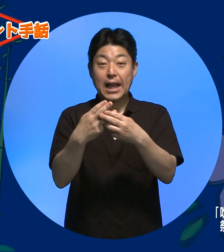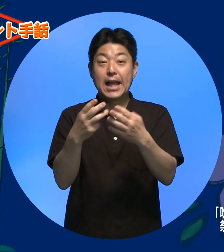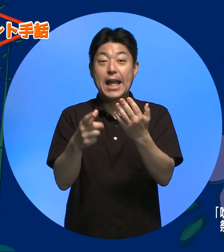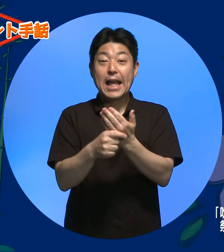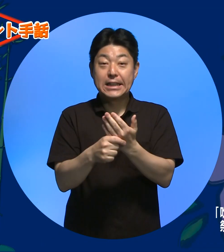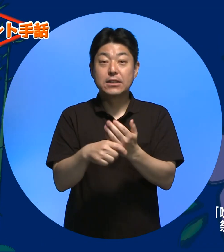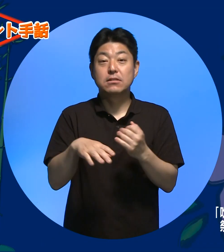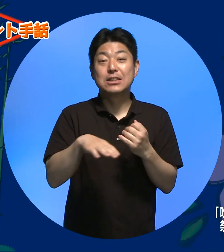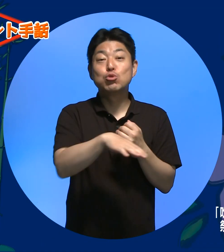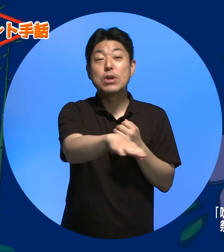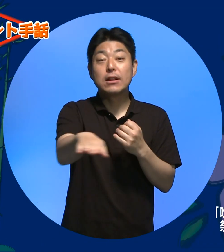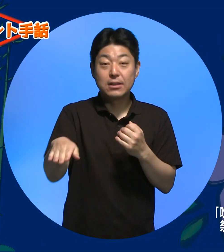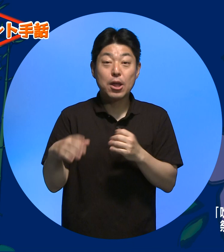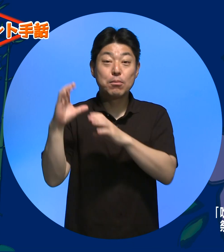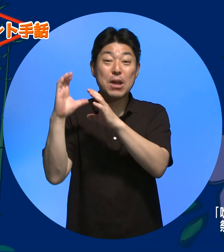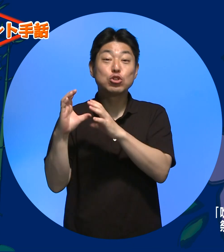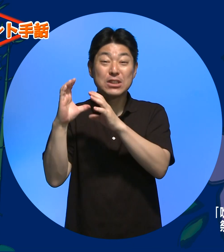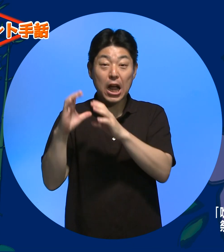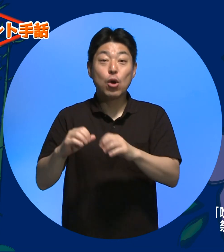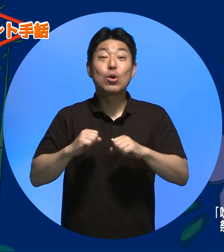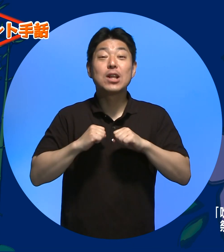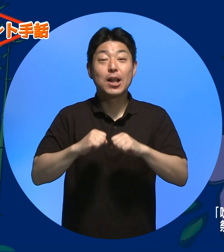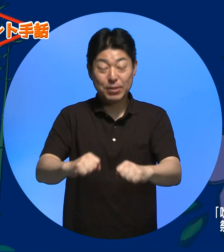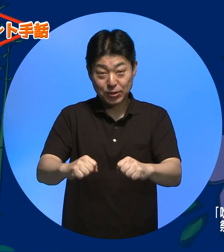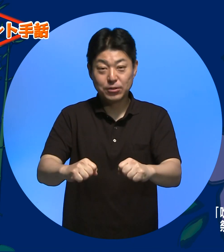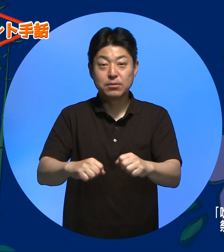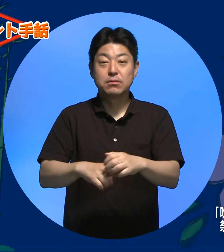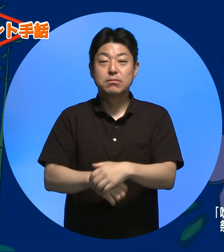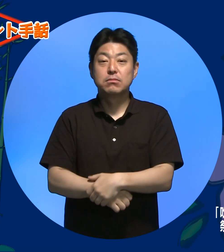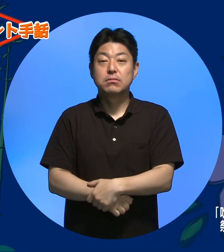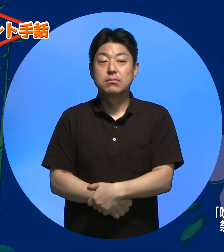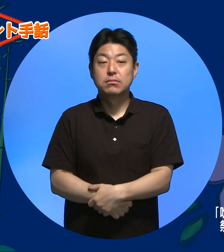吹田駅周辺で祭りが行われます。